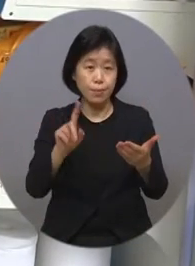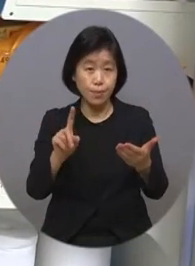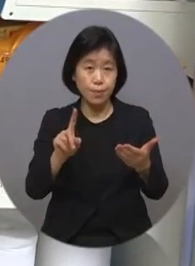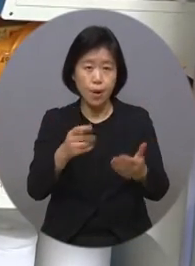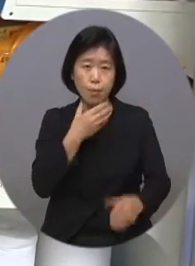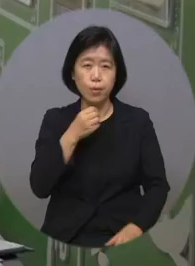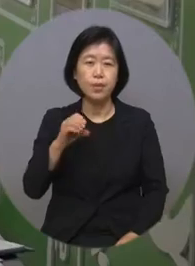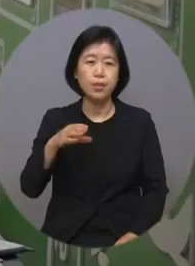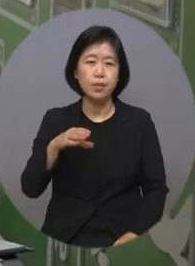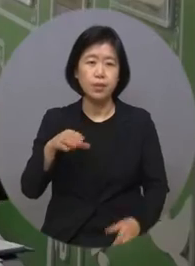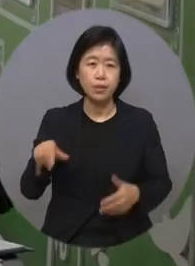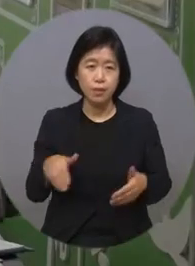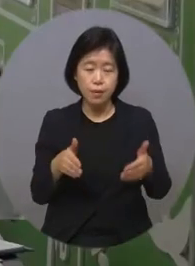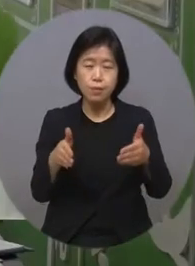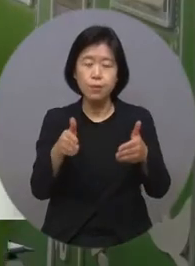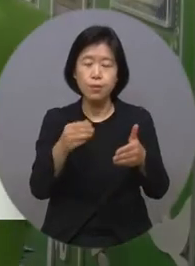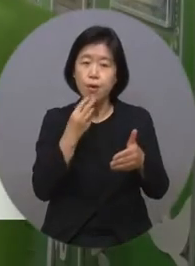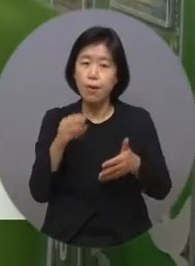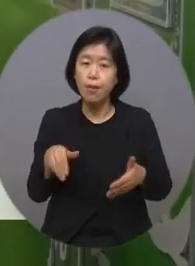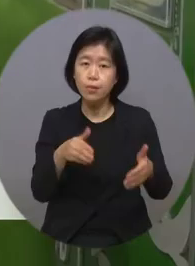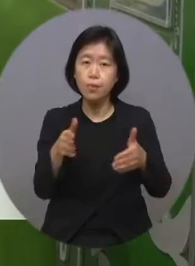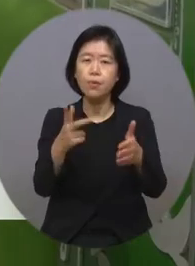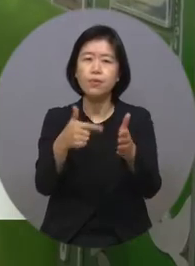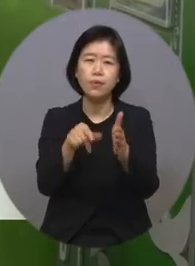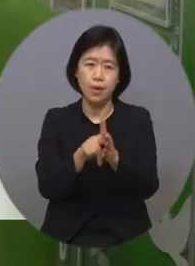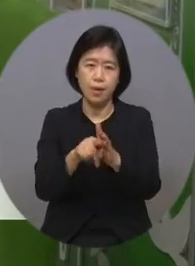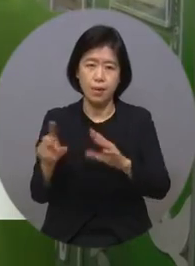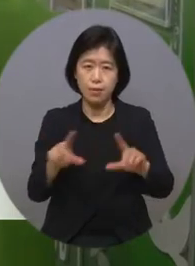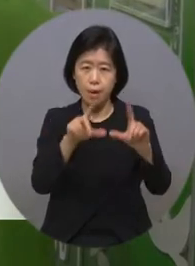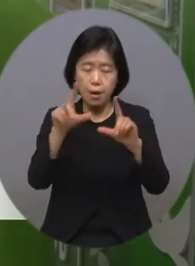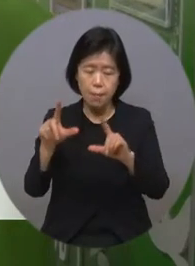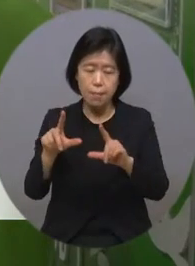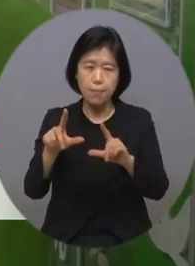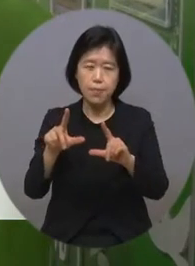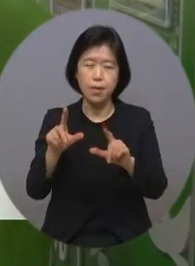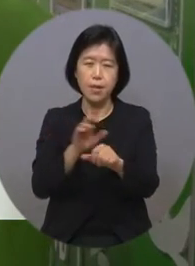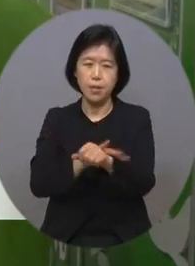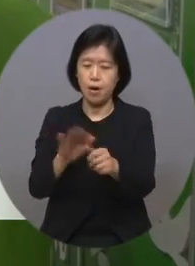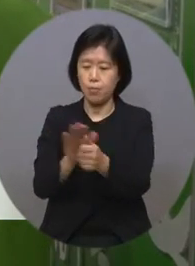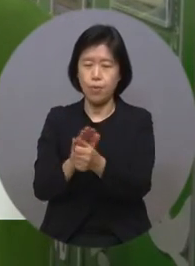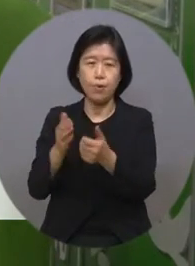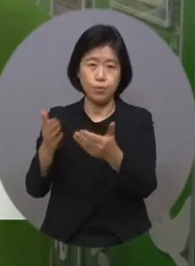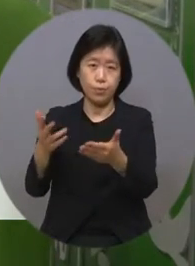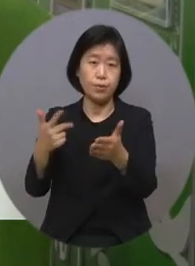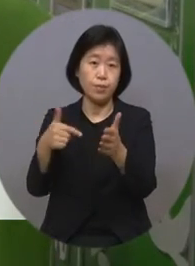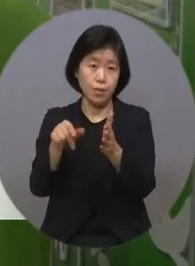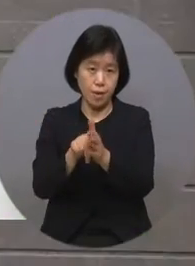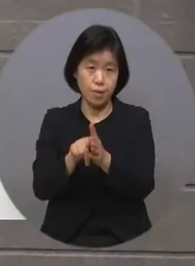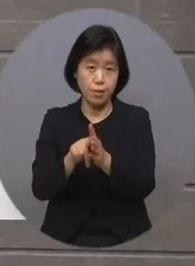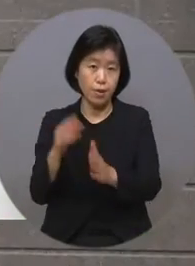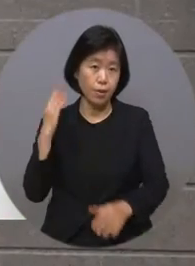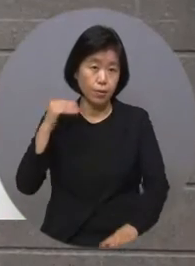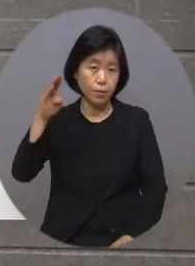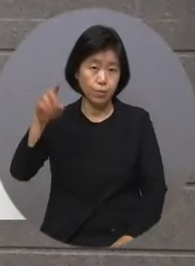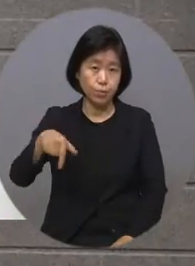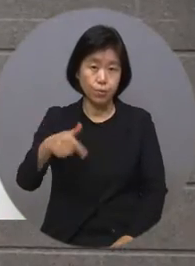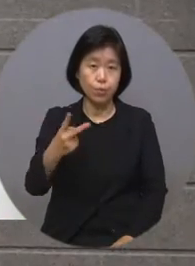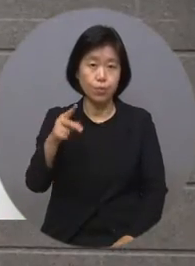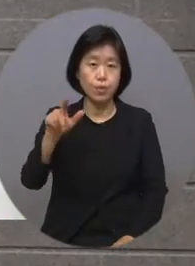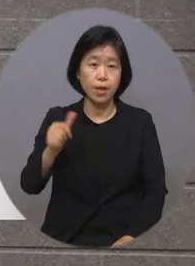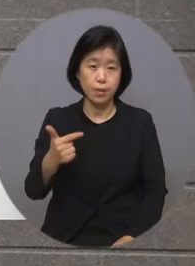12월 추진해 실천하는 삶의 기본을 보장하는 정책 중 하나로 의정부시 고산종합사회복지관